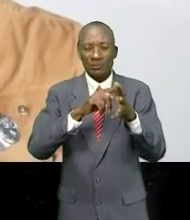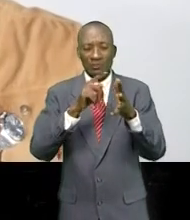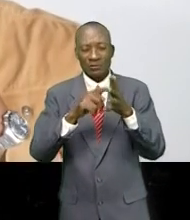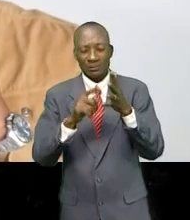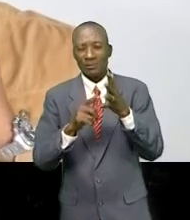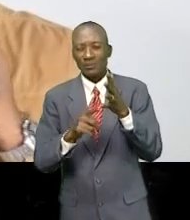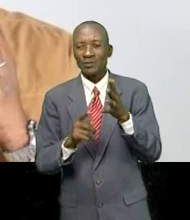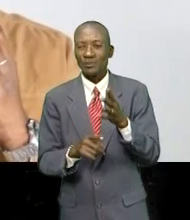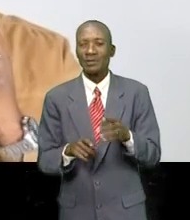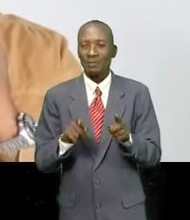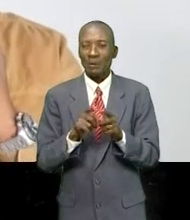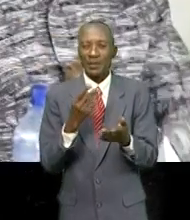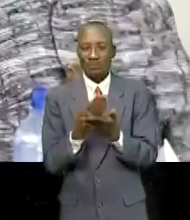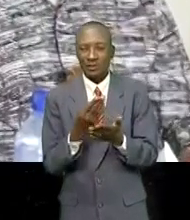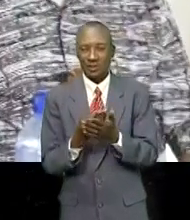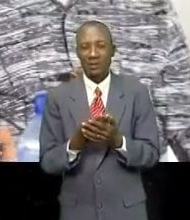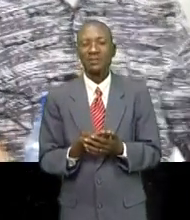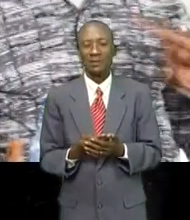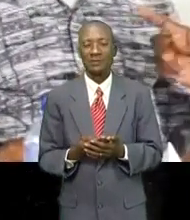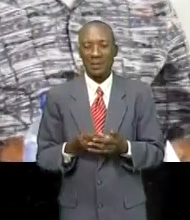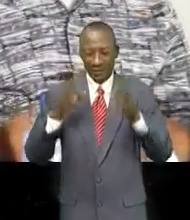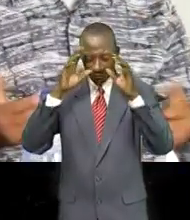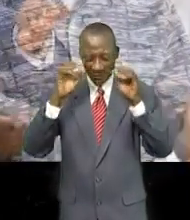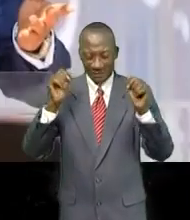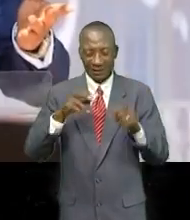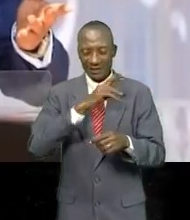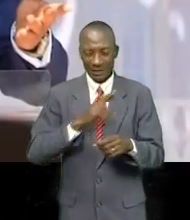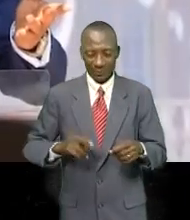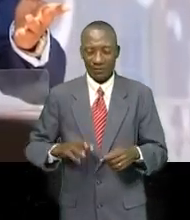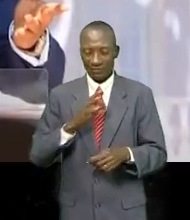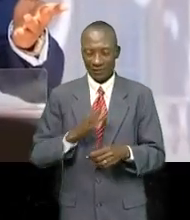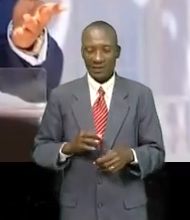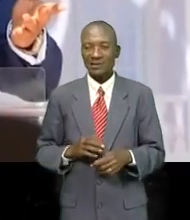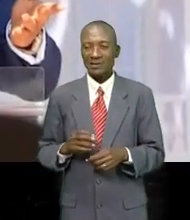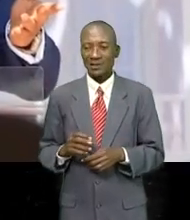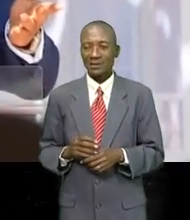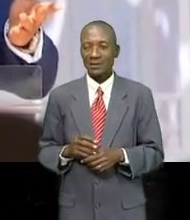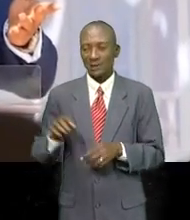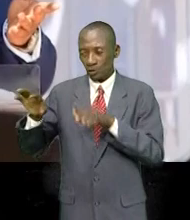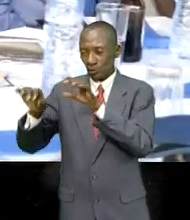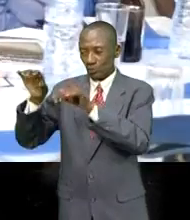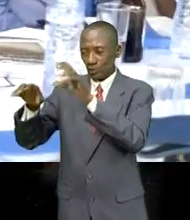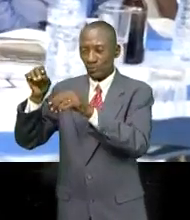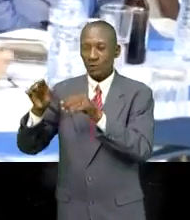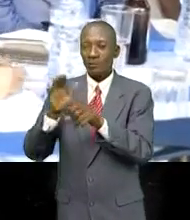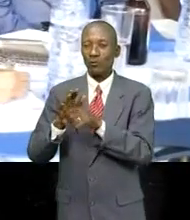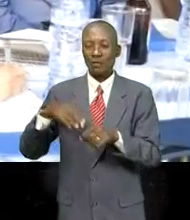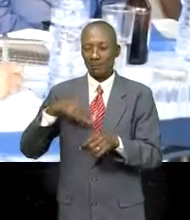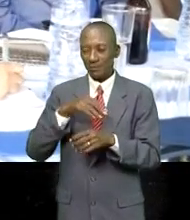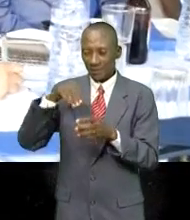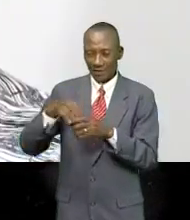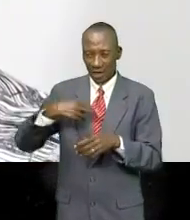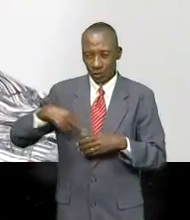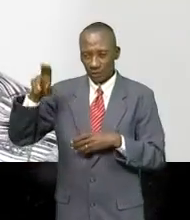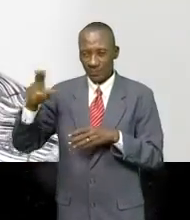ont bénéficié les privilèges du président de la République, son Excellence Félix Antoine Tshisekedi Tshilombo, et l'ont ensuite remercié